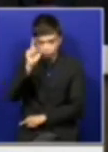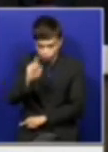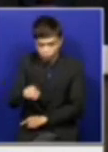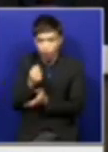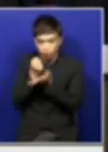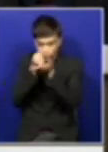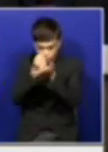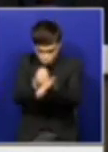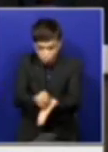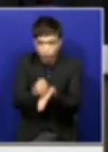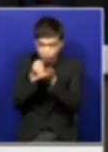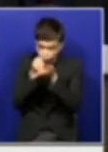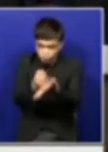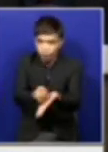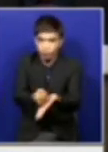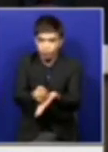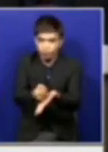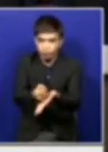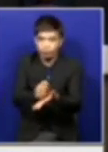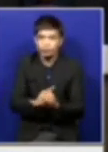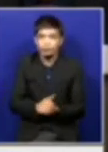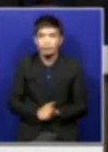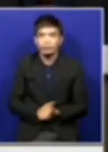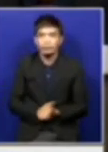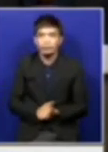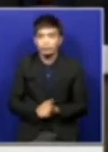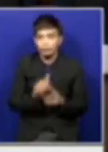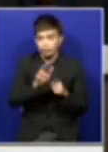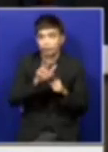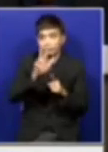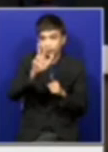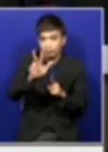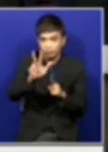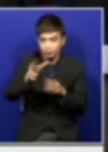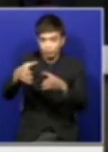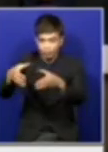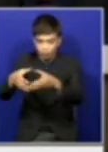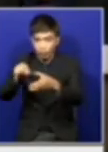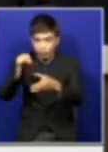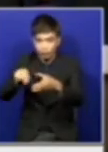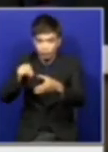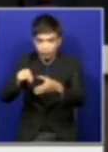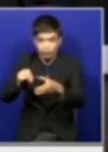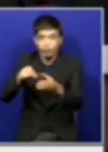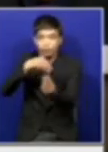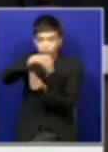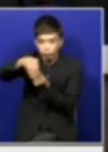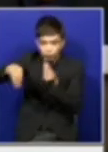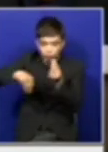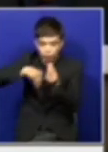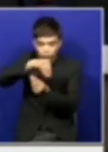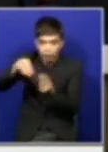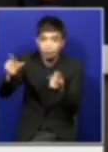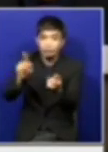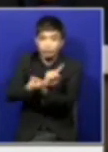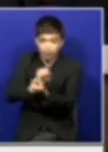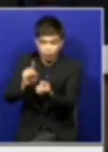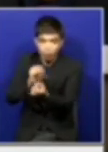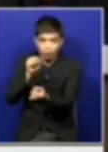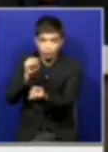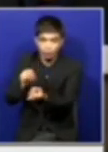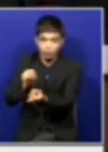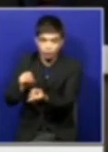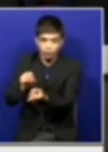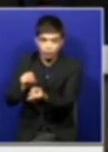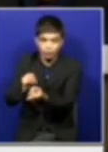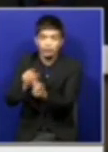ยียวยาก้อนที่3ก็คือเงินฟื้นฟูเศรษฐกิจและสังคมสิ่งนี้เป็นสิ่งที่ผ